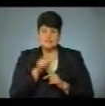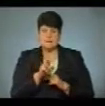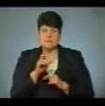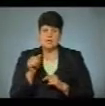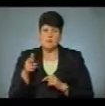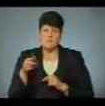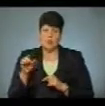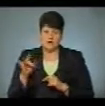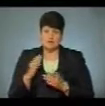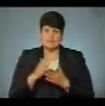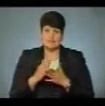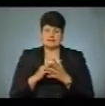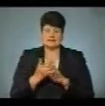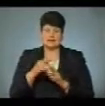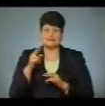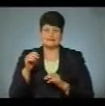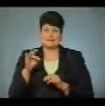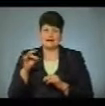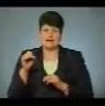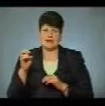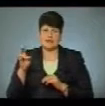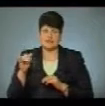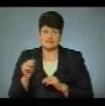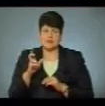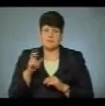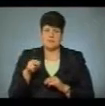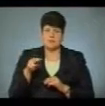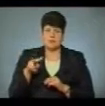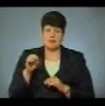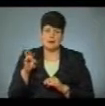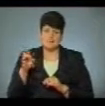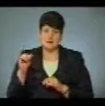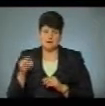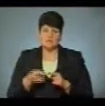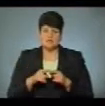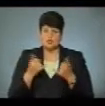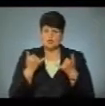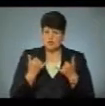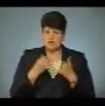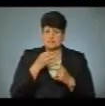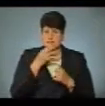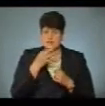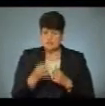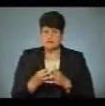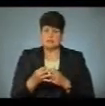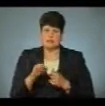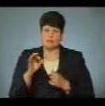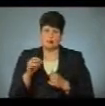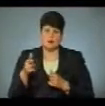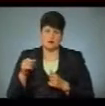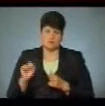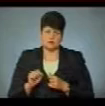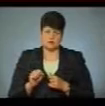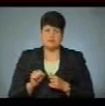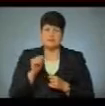обабіч дороги між селами Деренівка і Плебанівка в Теребовлянському районі. Про це сьогодні повідомила новинам координаторка спостереження «Опори» Ольга Галушка.